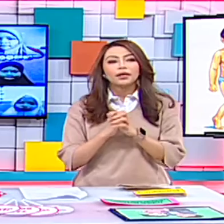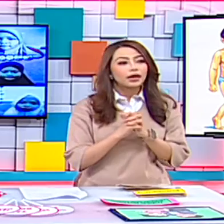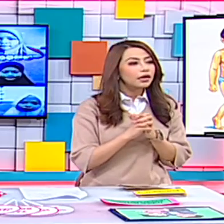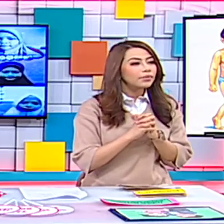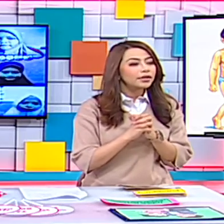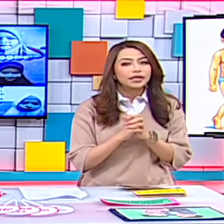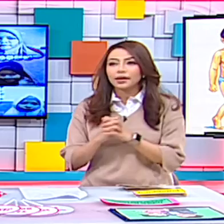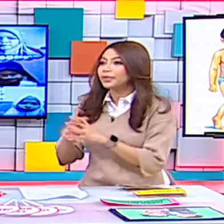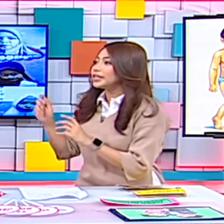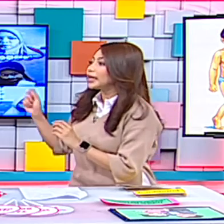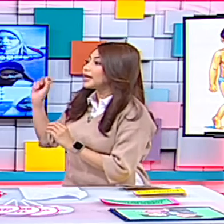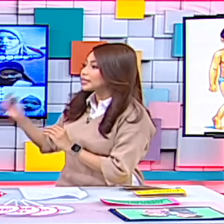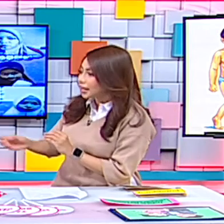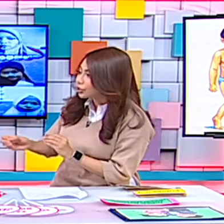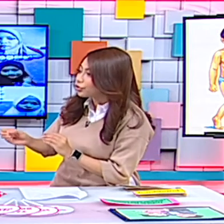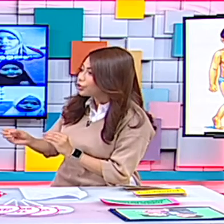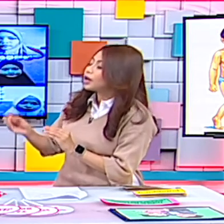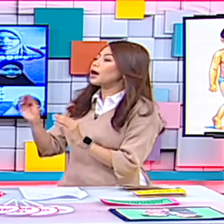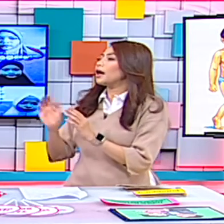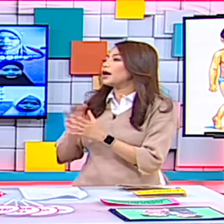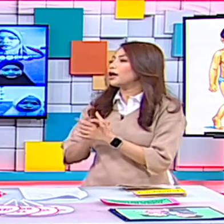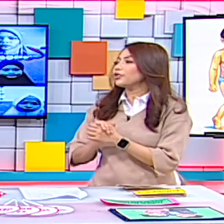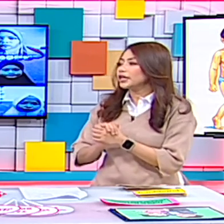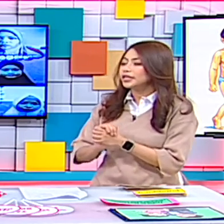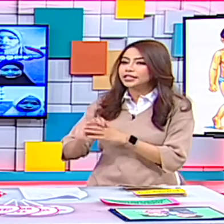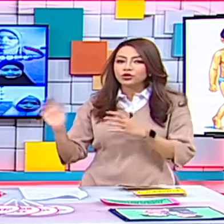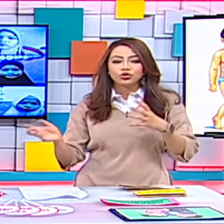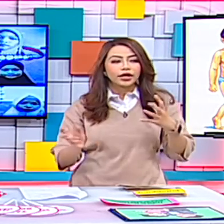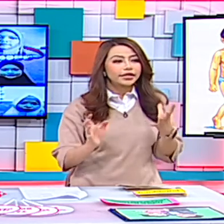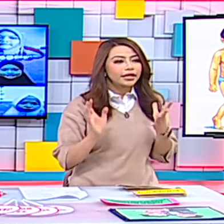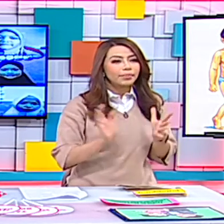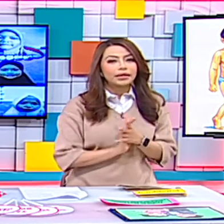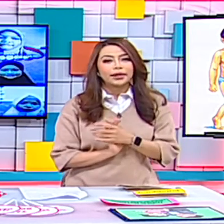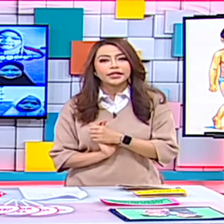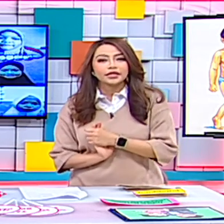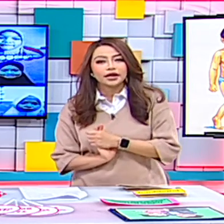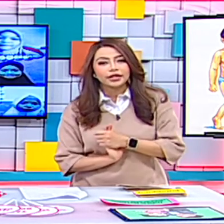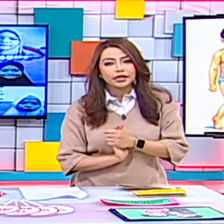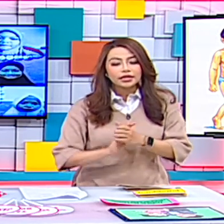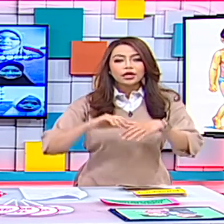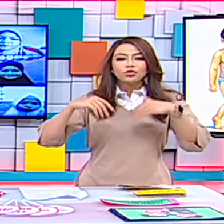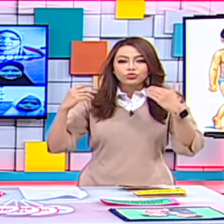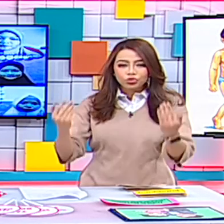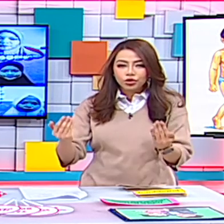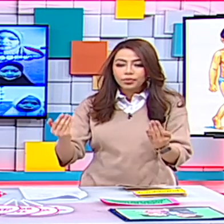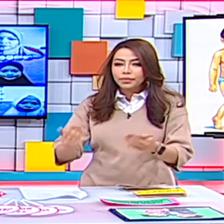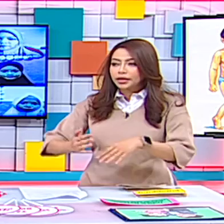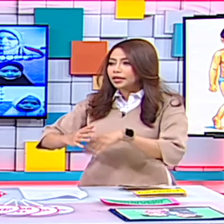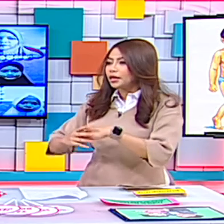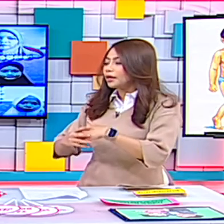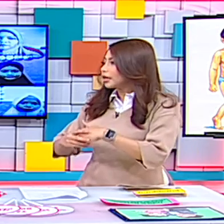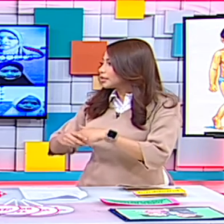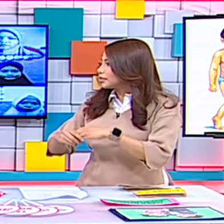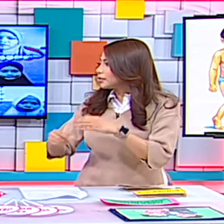Sekolah Kebangsaan Pendidikan Khas Selangor. Ya. Okey. Jadi Cikgu Hayati akan menemani kita hari ini untuk